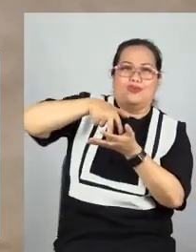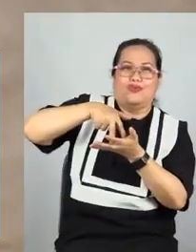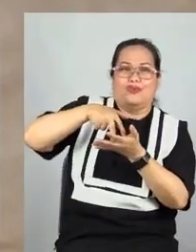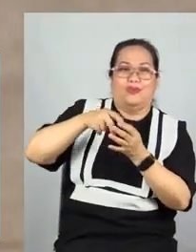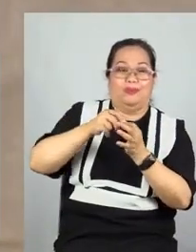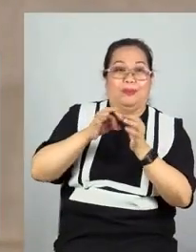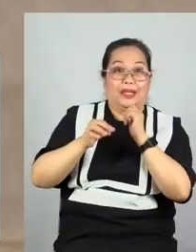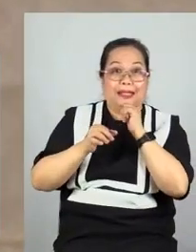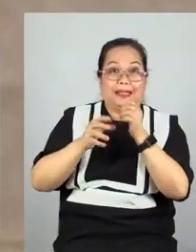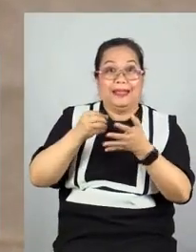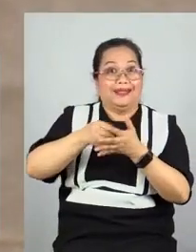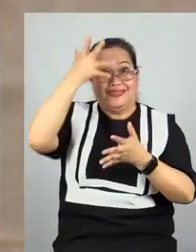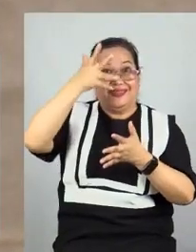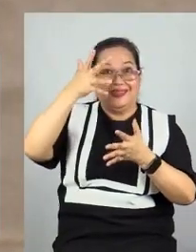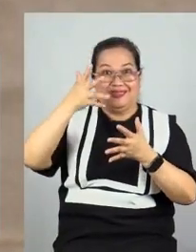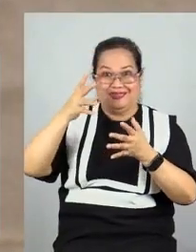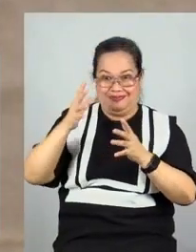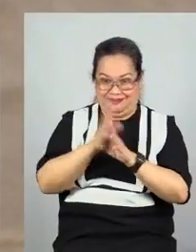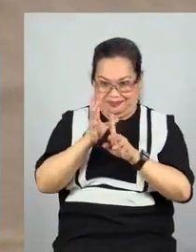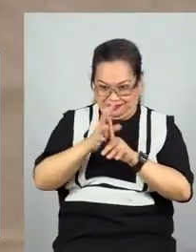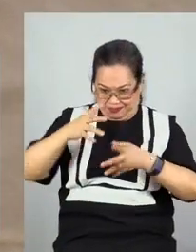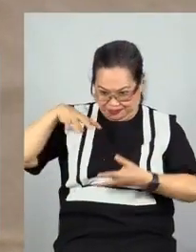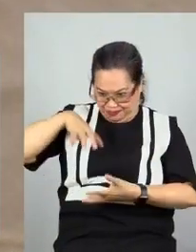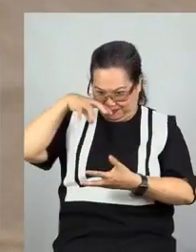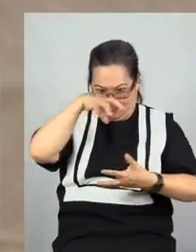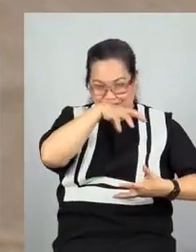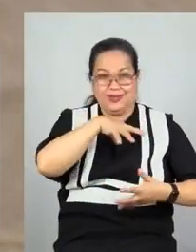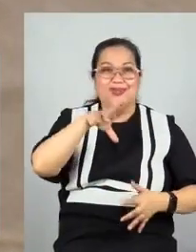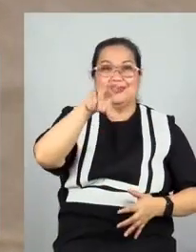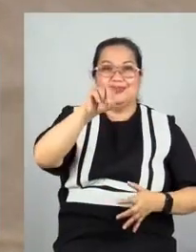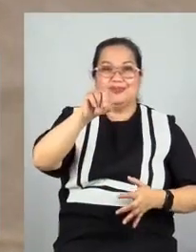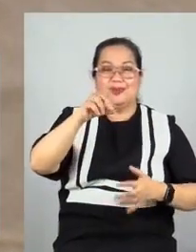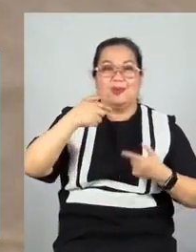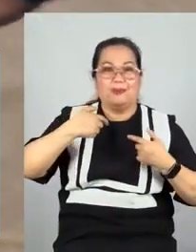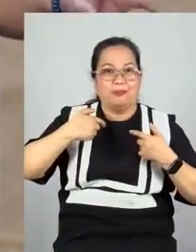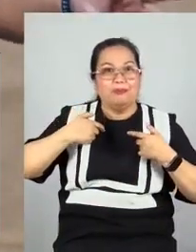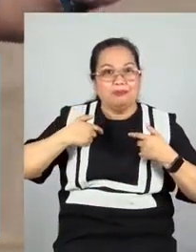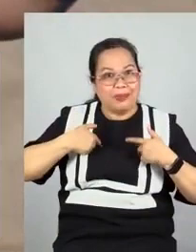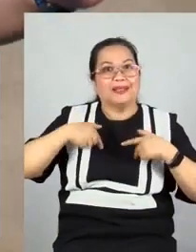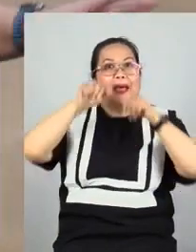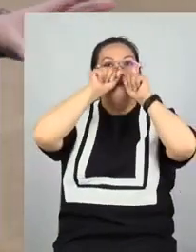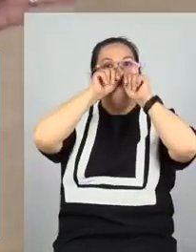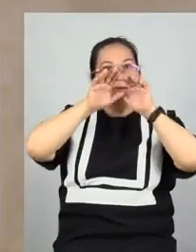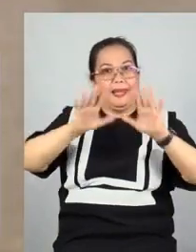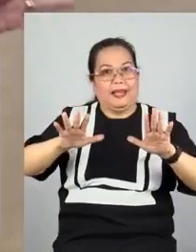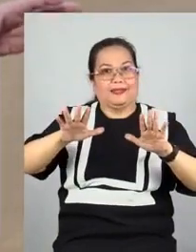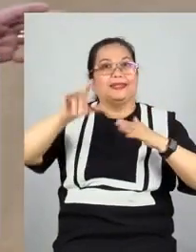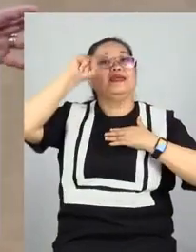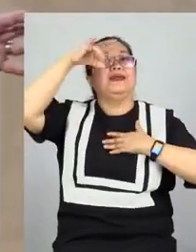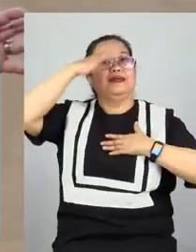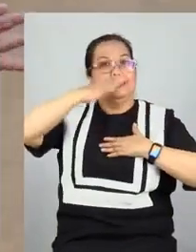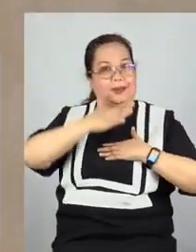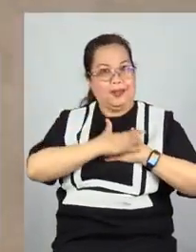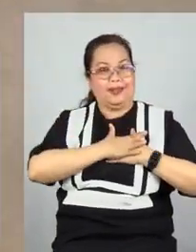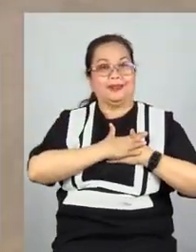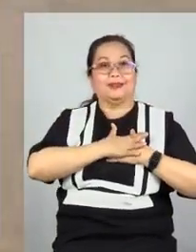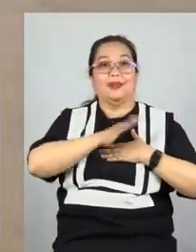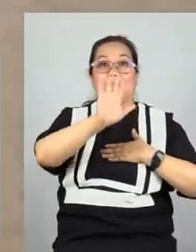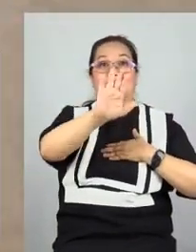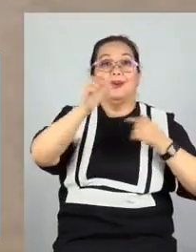Hindi rich na mayaman sa mga bagay ng mundo, kundi rich sa biyaya at grasya ng Diyos.